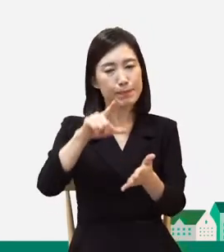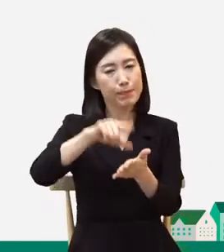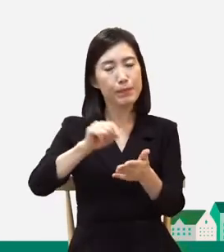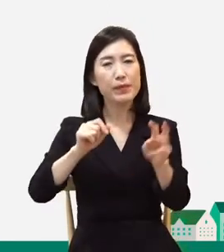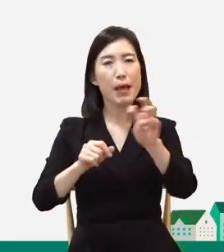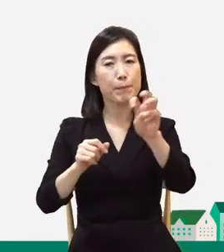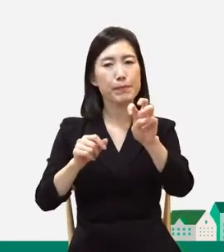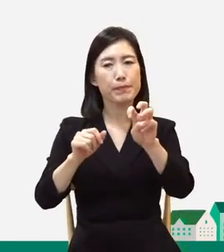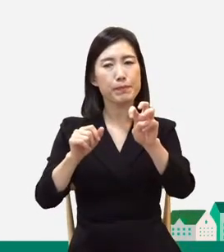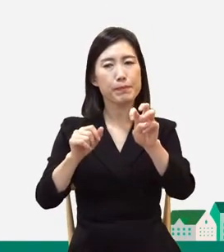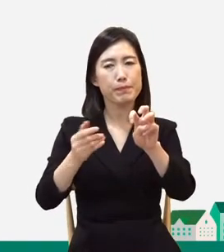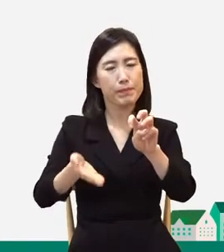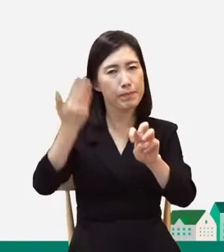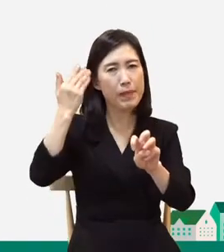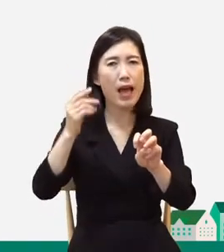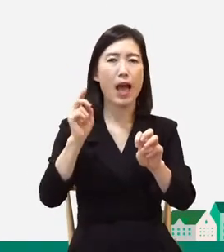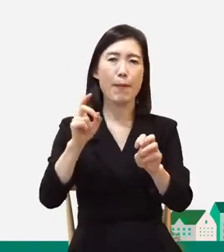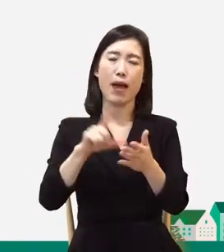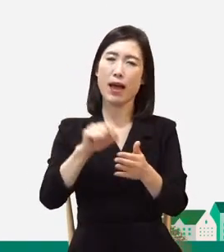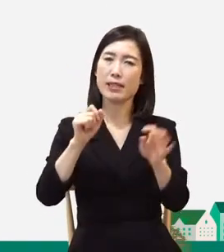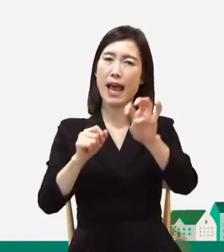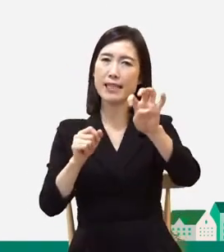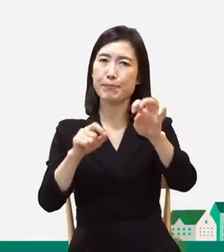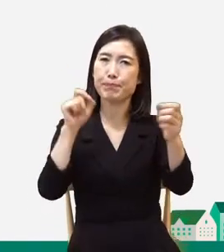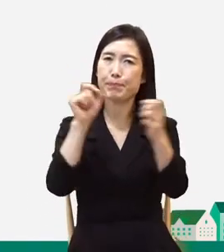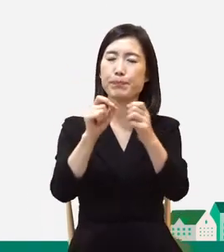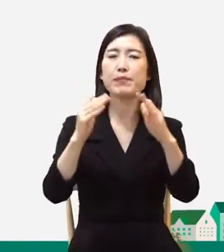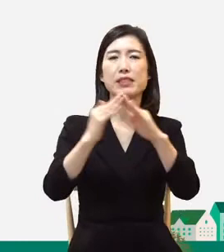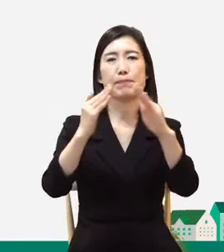30가구에 넘는 40가구 정도의